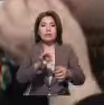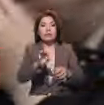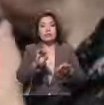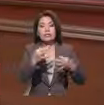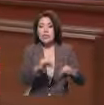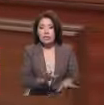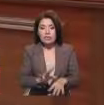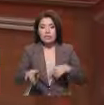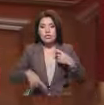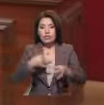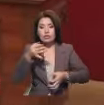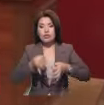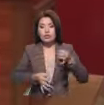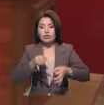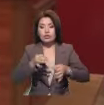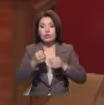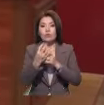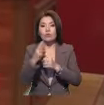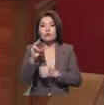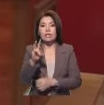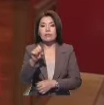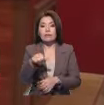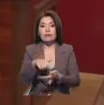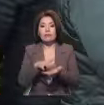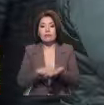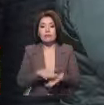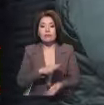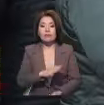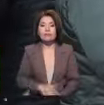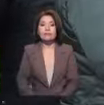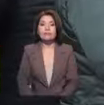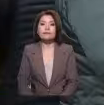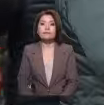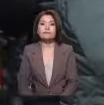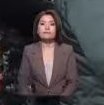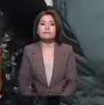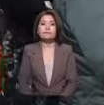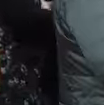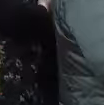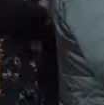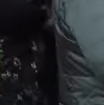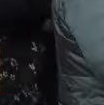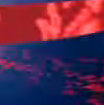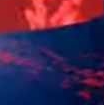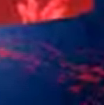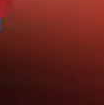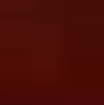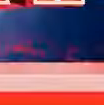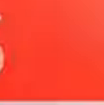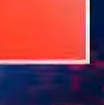сот отырысы 14 қарашаға белгіленді. Мөлдір Жаққан, Қанат Кезбаев, Астана Таймс, Алматы облысы.